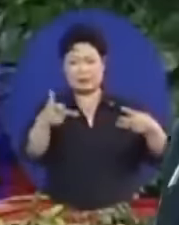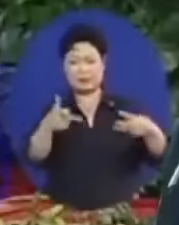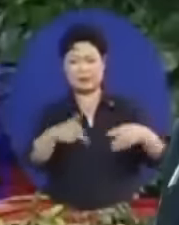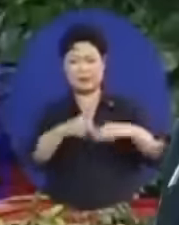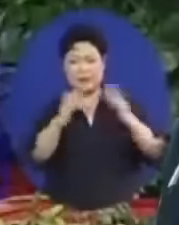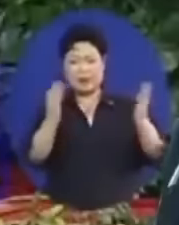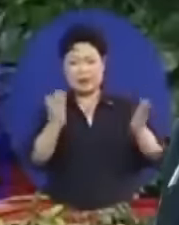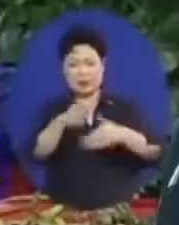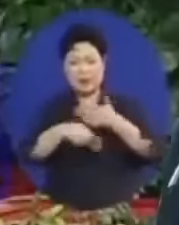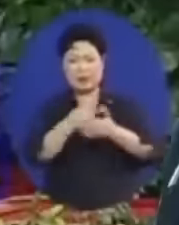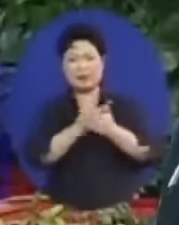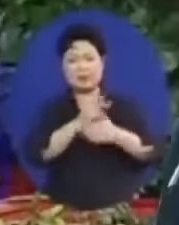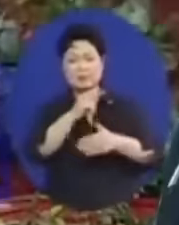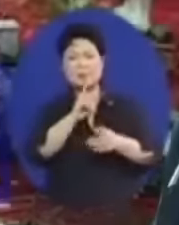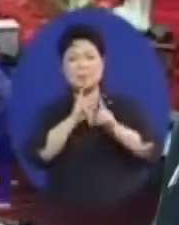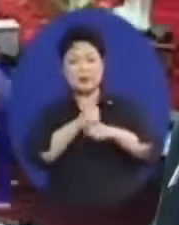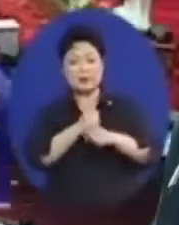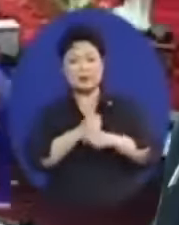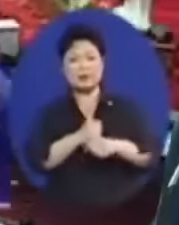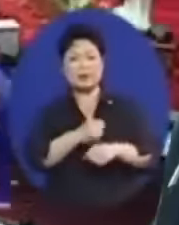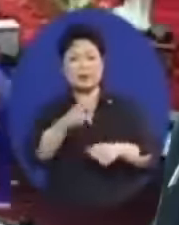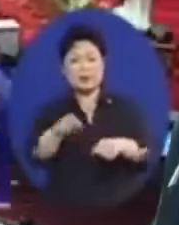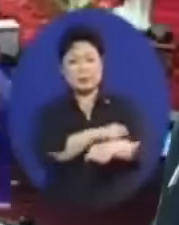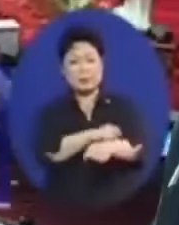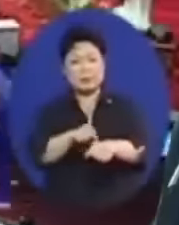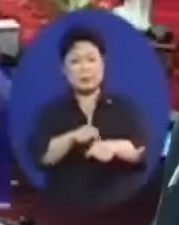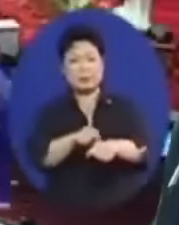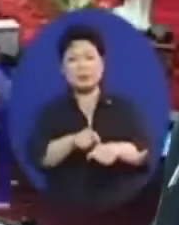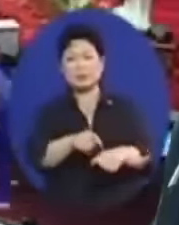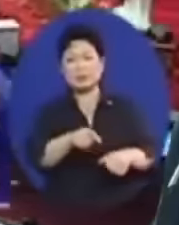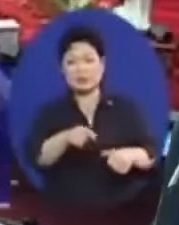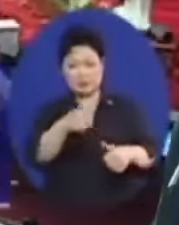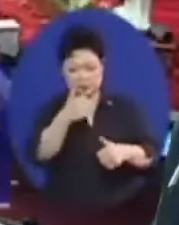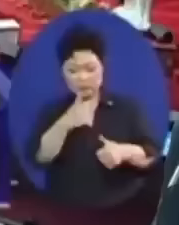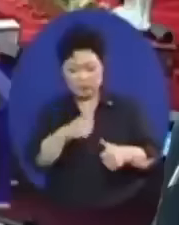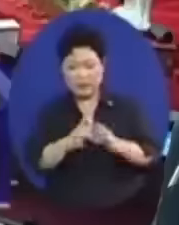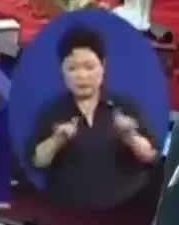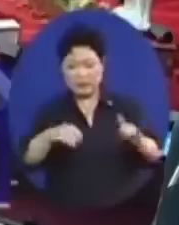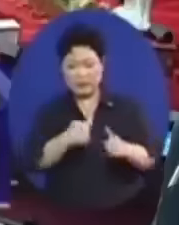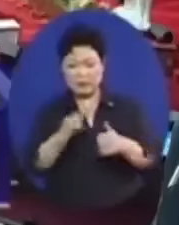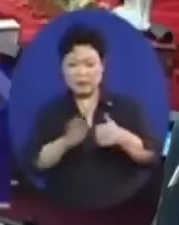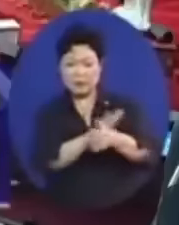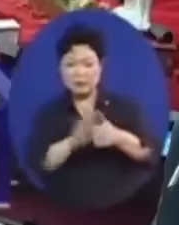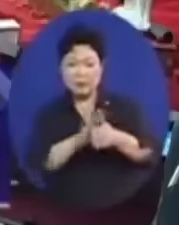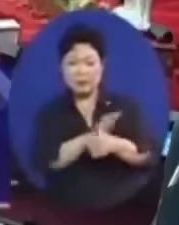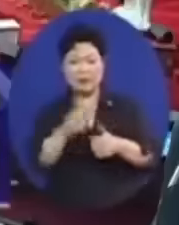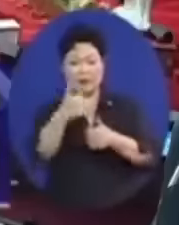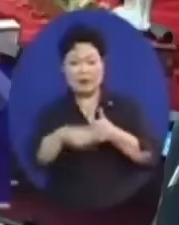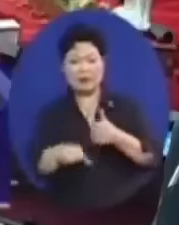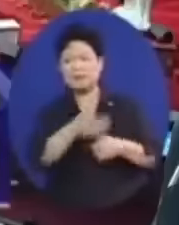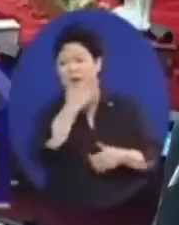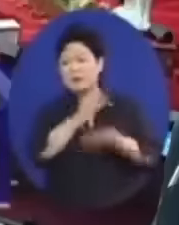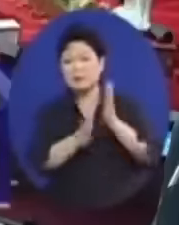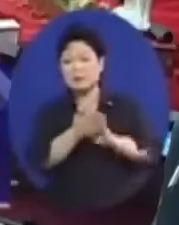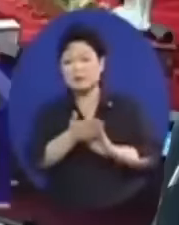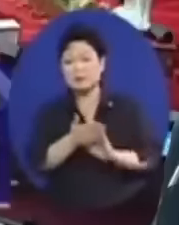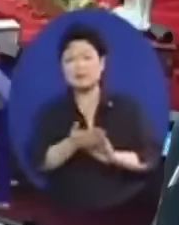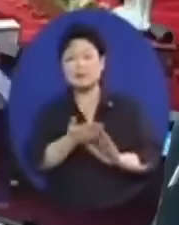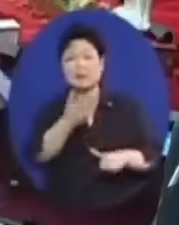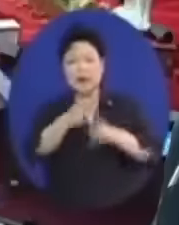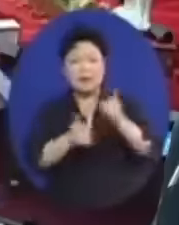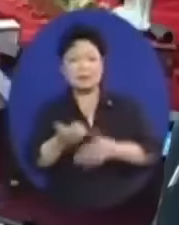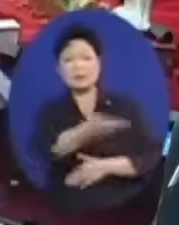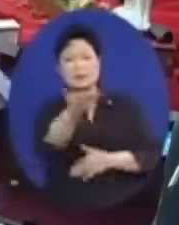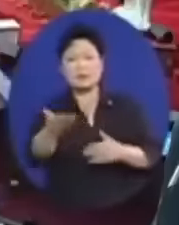내가 정한 날에 그들을 나의 특별한 소유로 삼을 것이요 또 사람이 자기를 섬기는 아들을 아낌같이 내가 그들을 아끼리라.